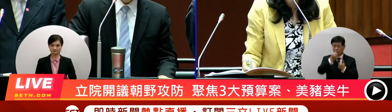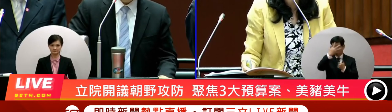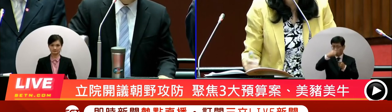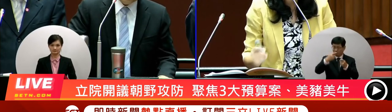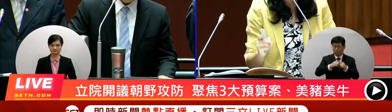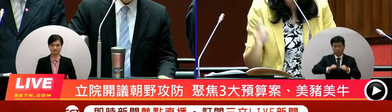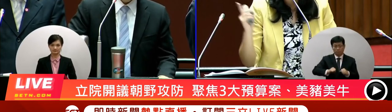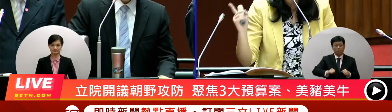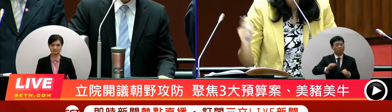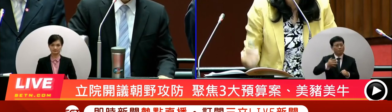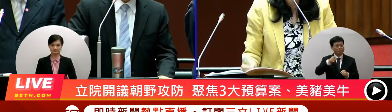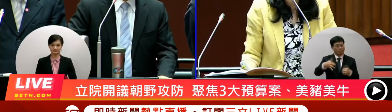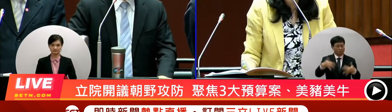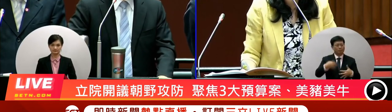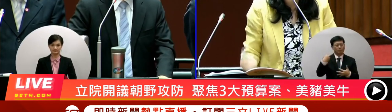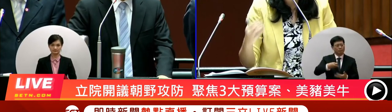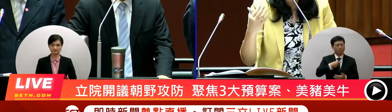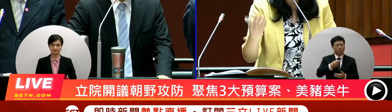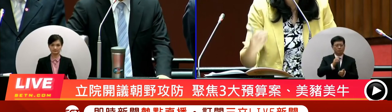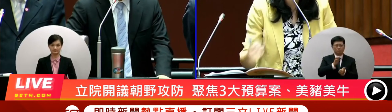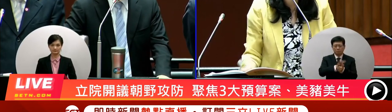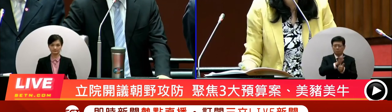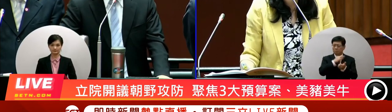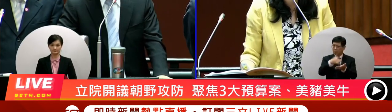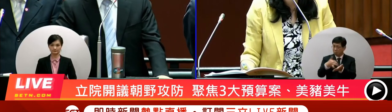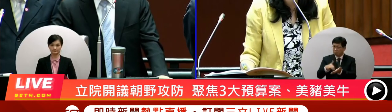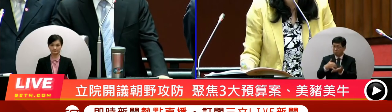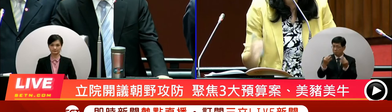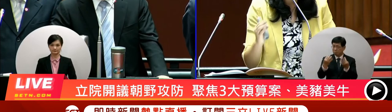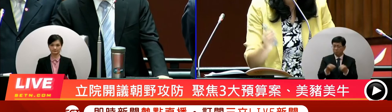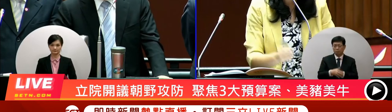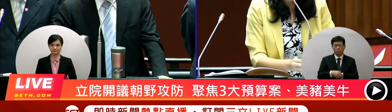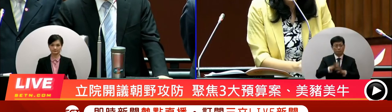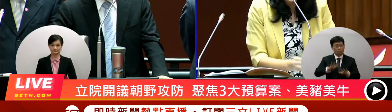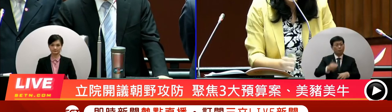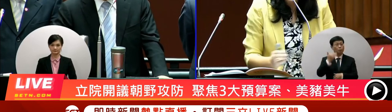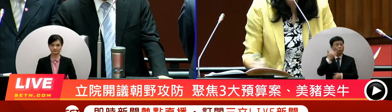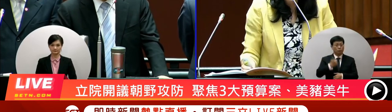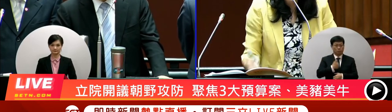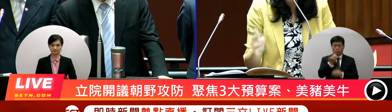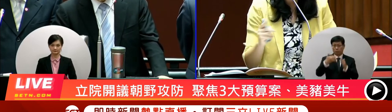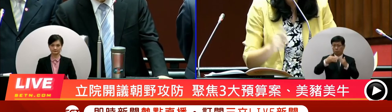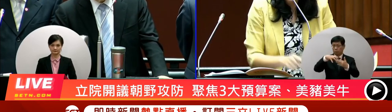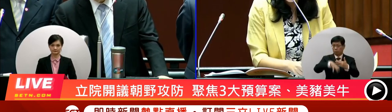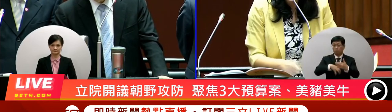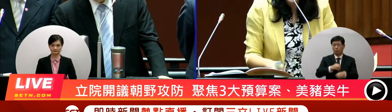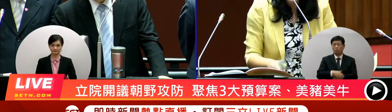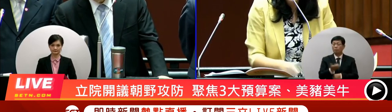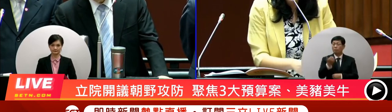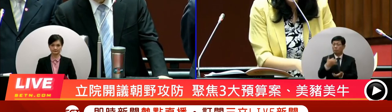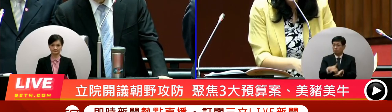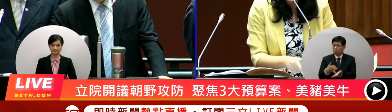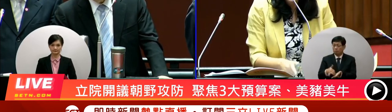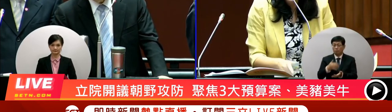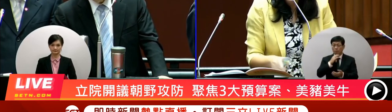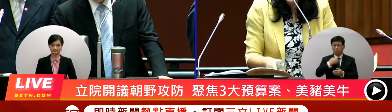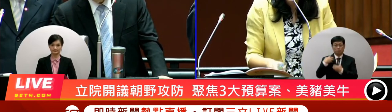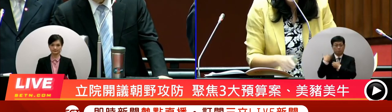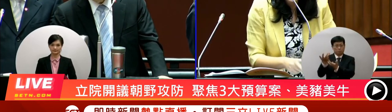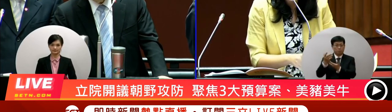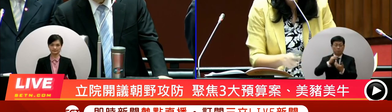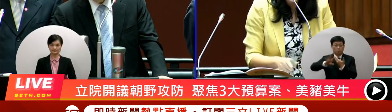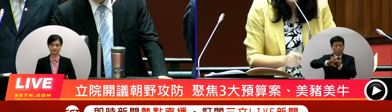健康哦。但是这里当然我还是要帮您算一下数据，是说今天如果我们在校园里面呢，我们刚刚算过嘛，外包自制